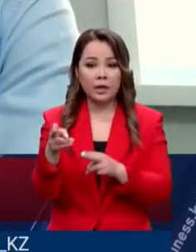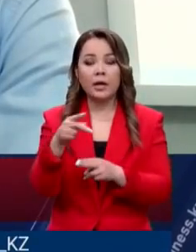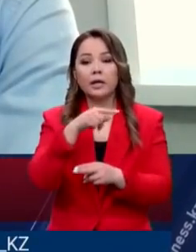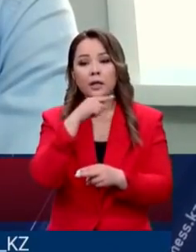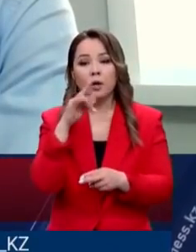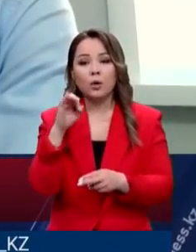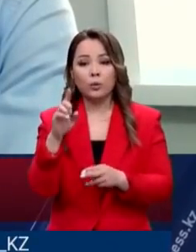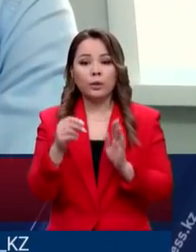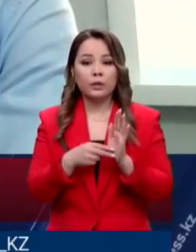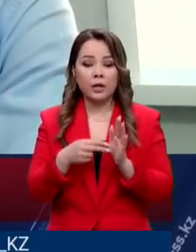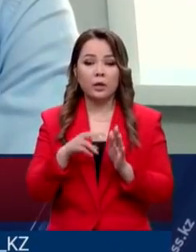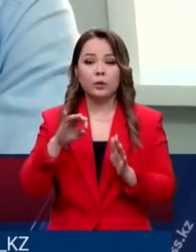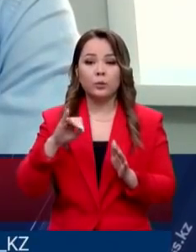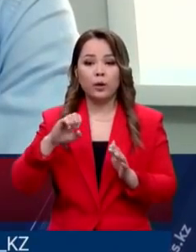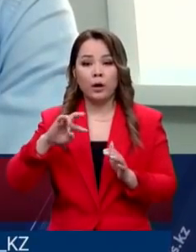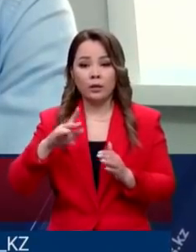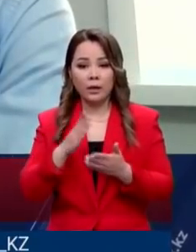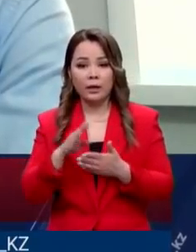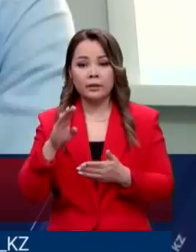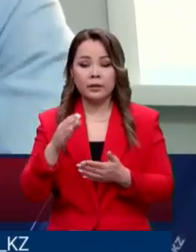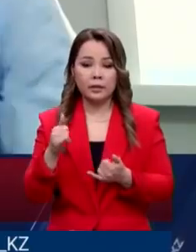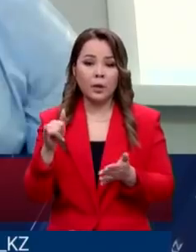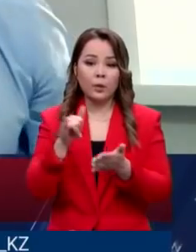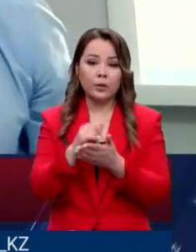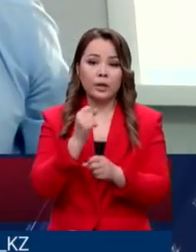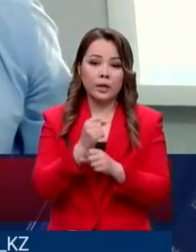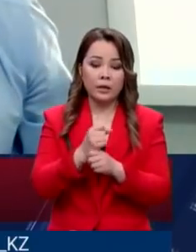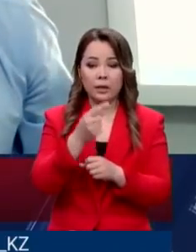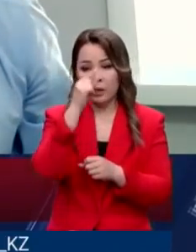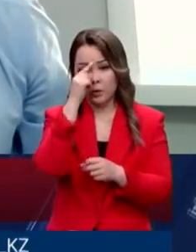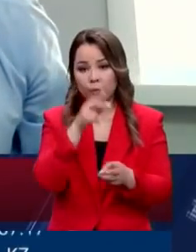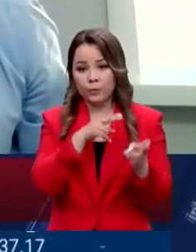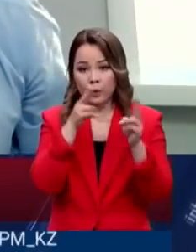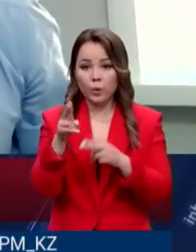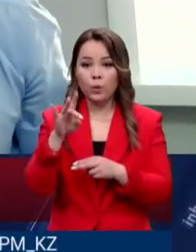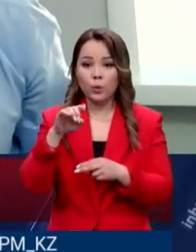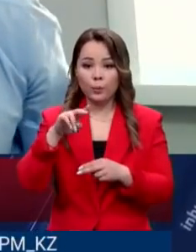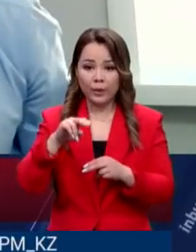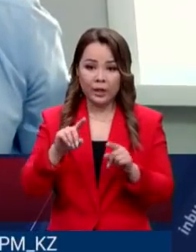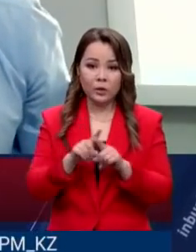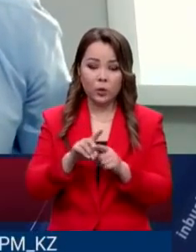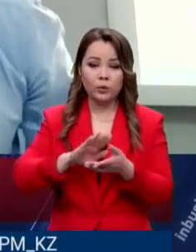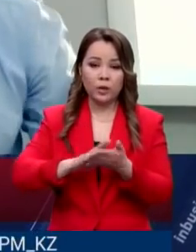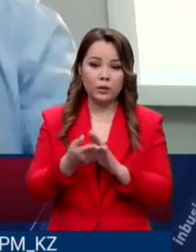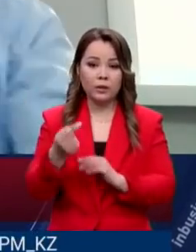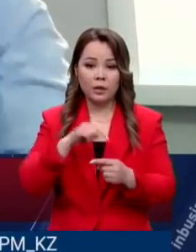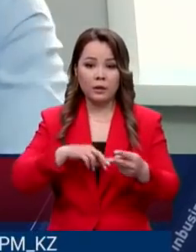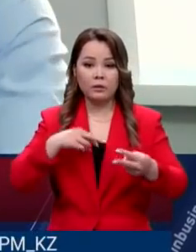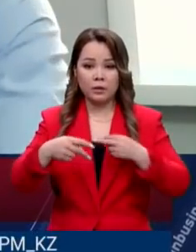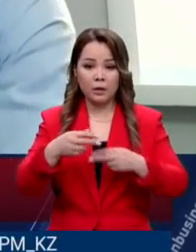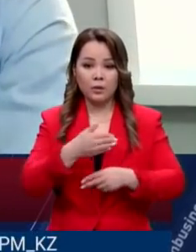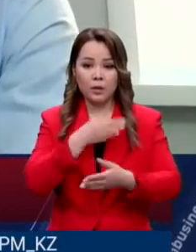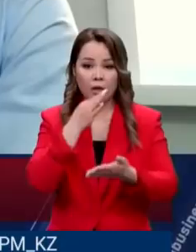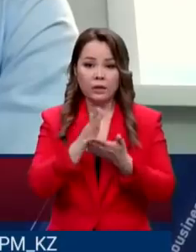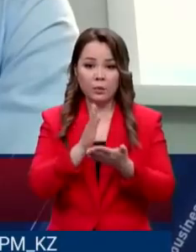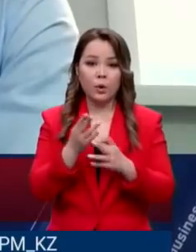Ресей рублі мен юань теңгерін орнатуға, сондай ақ кеше Үндістанға барып, енді рупиймен де өзара есеп айырыспақ